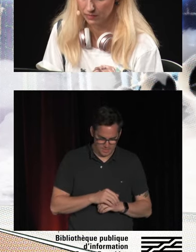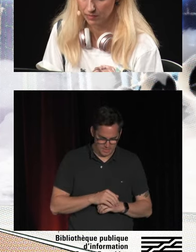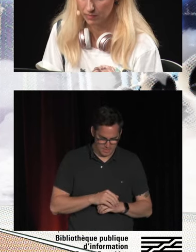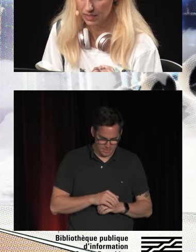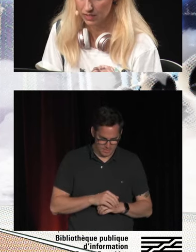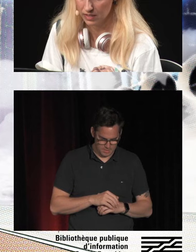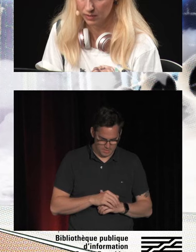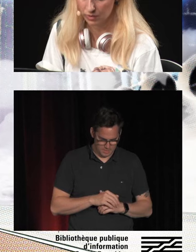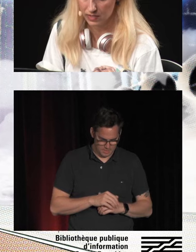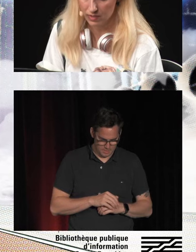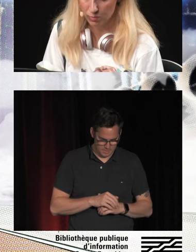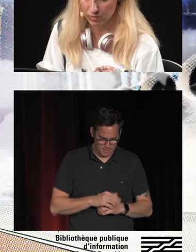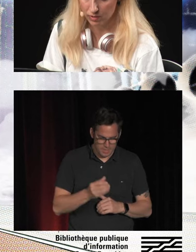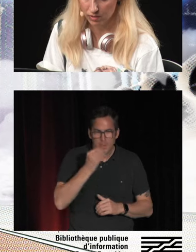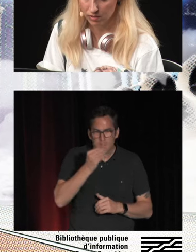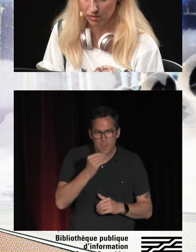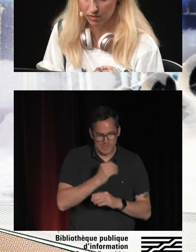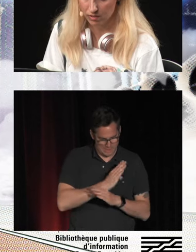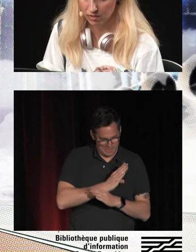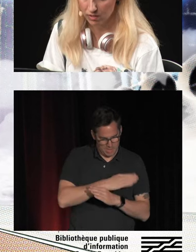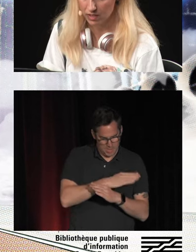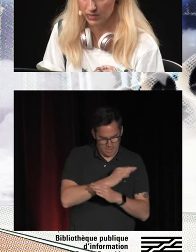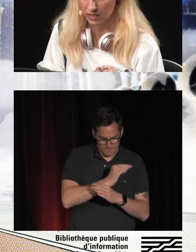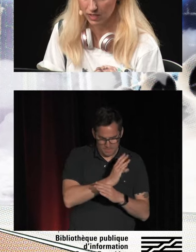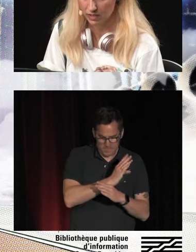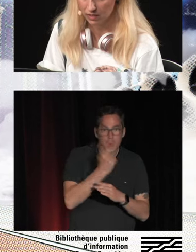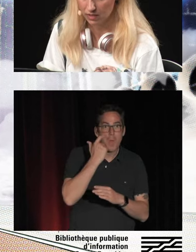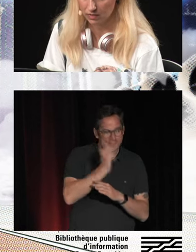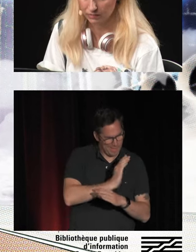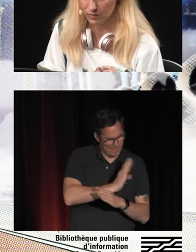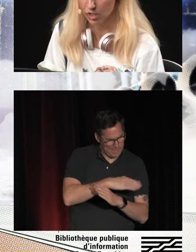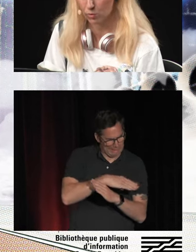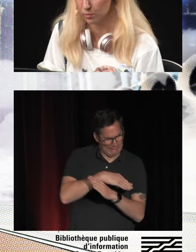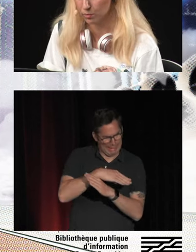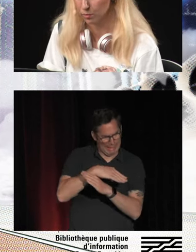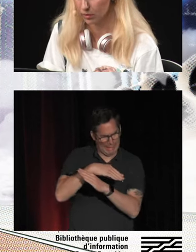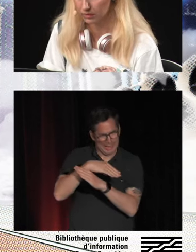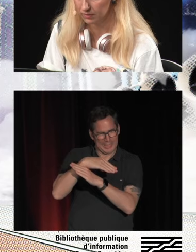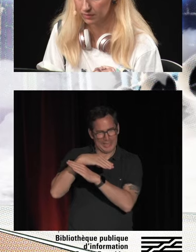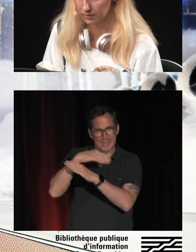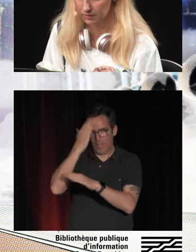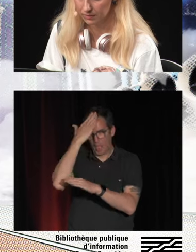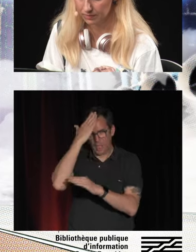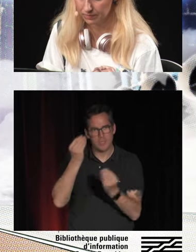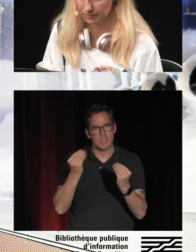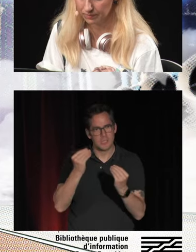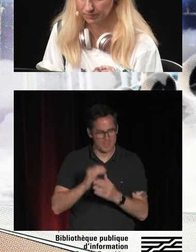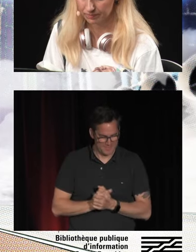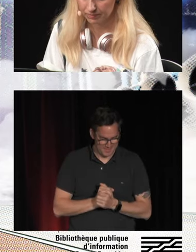mais merci. Et donc ici, on s'envole. Comme ça. Jarmou, j'en peux plus de toi.